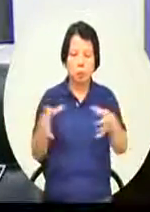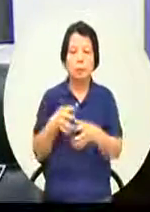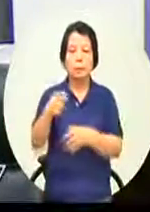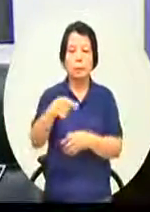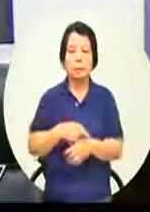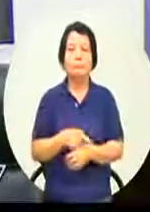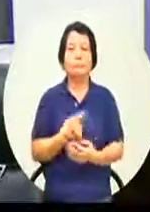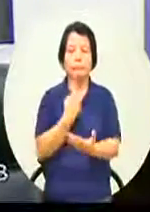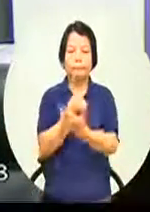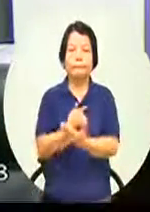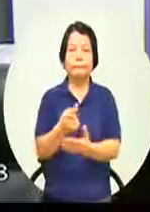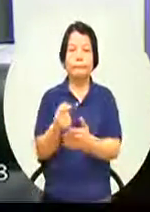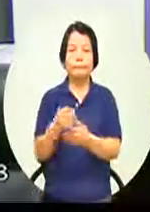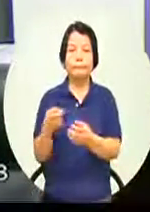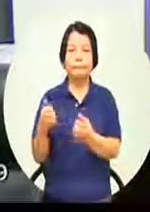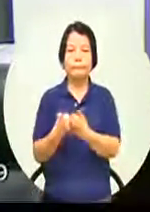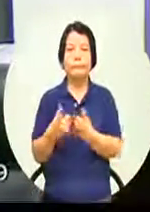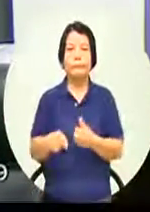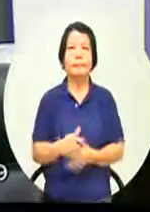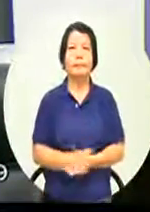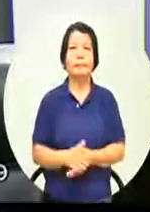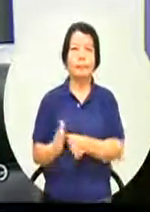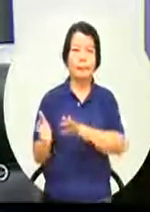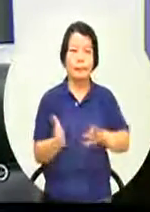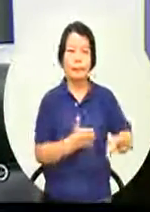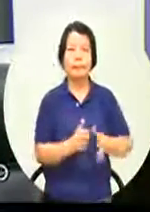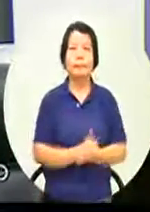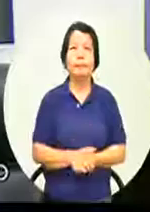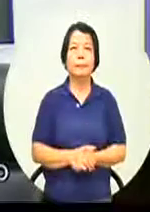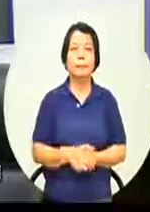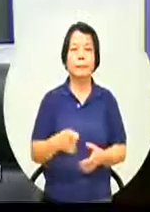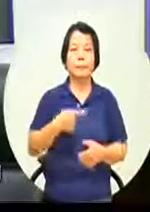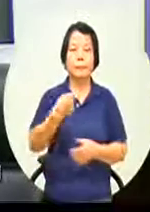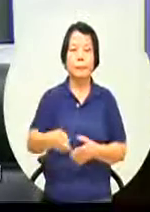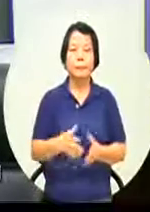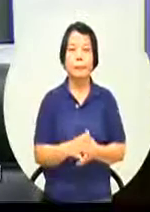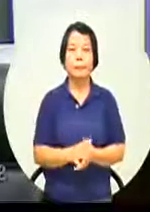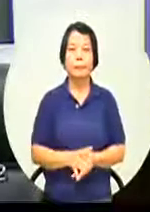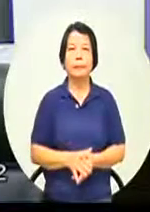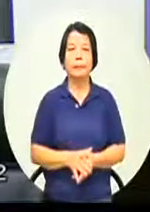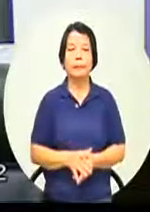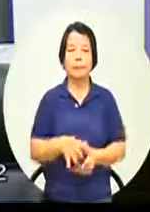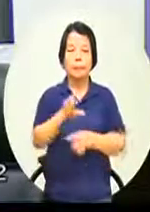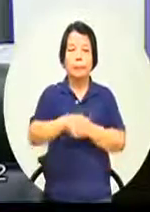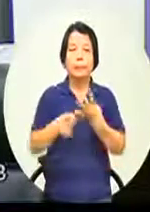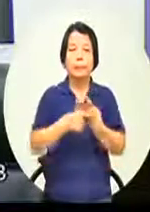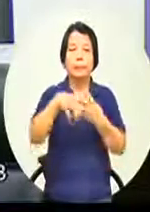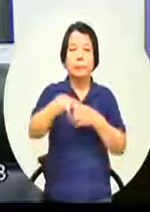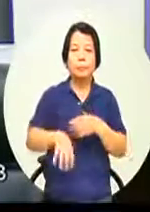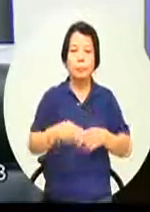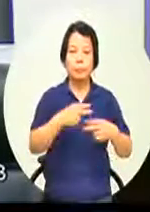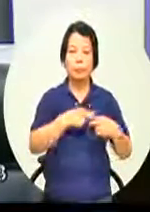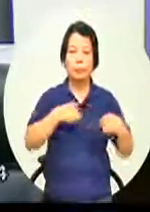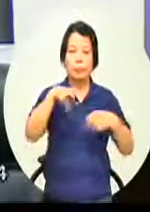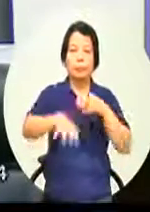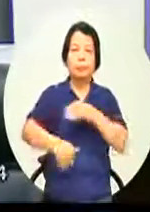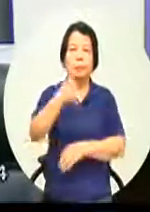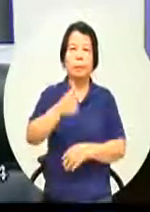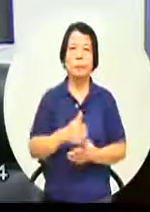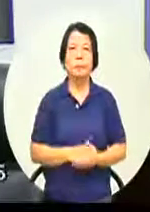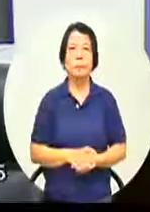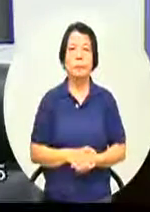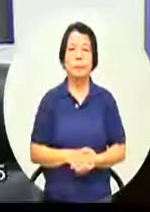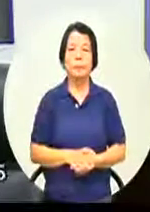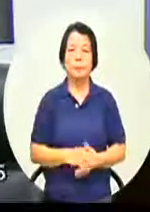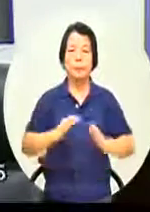那再接着，我想要问我们的一样是我们农业局了，我们蔡局长